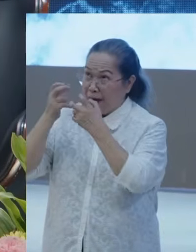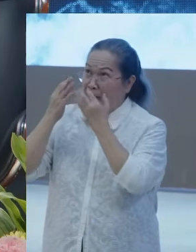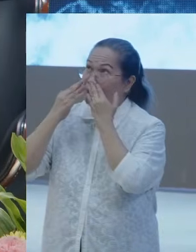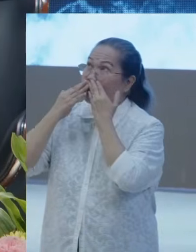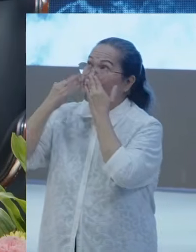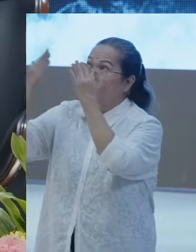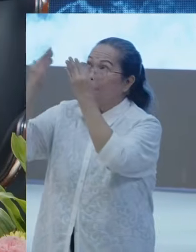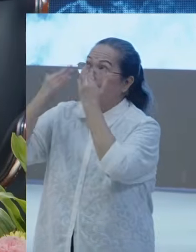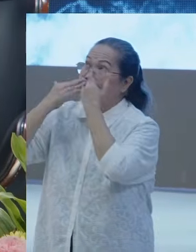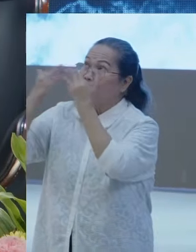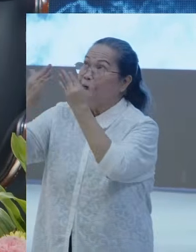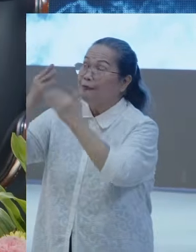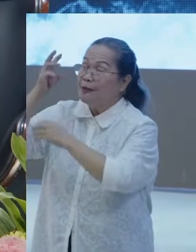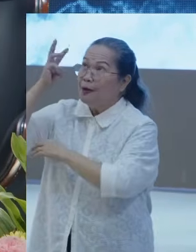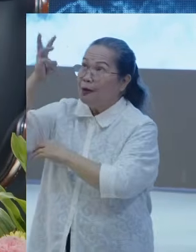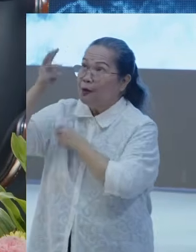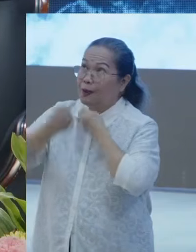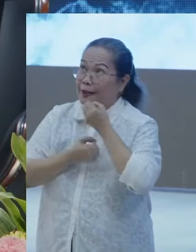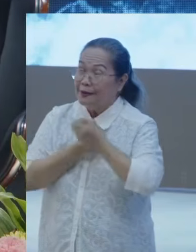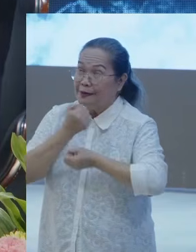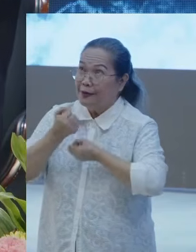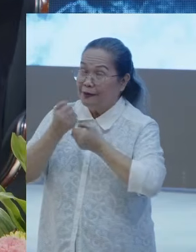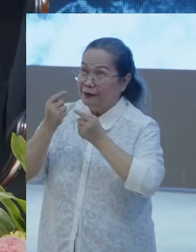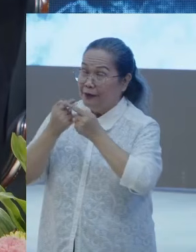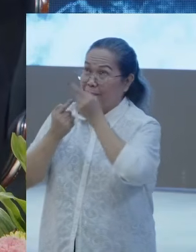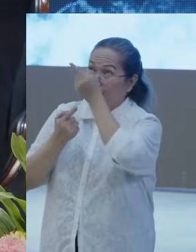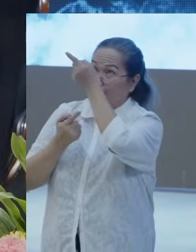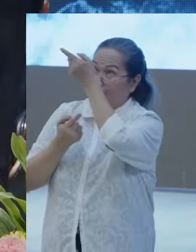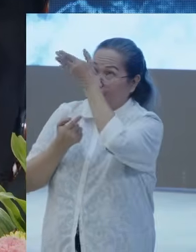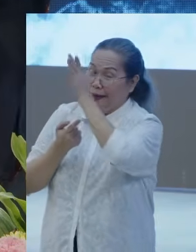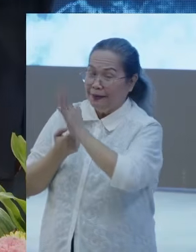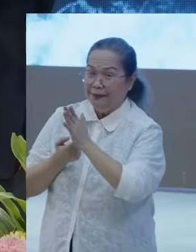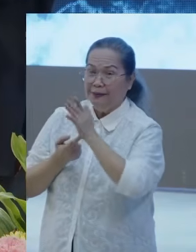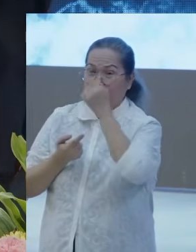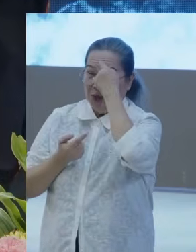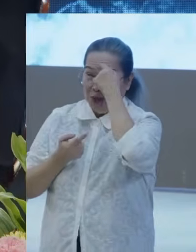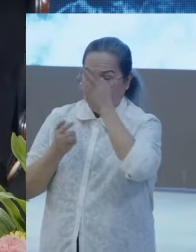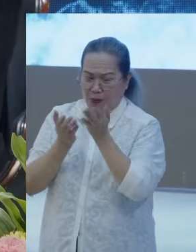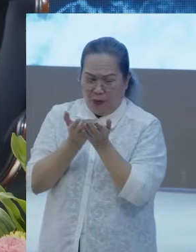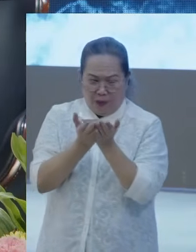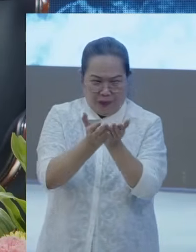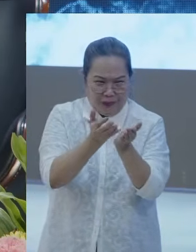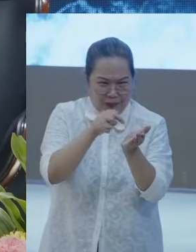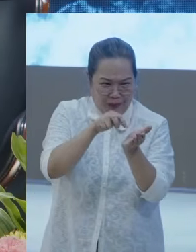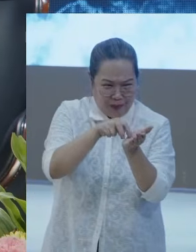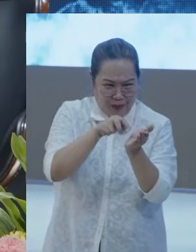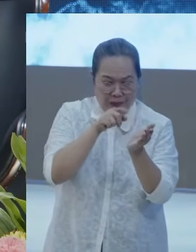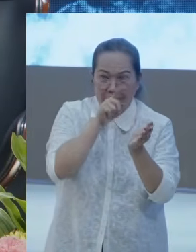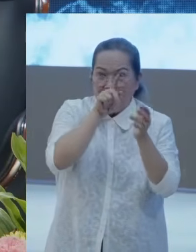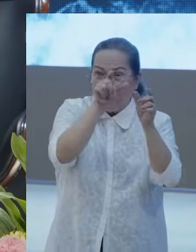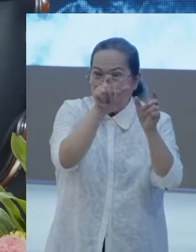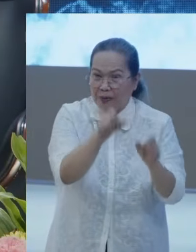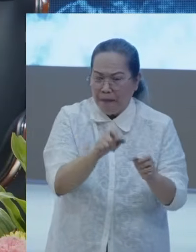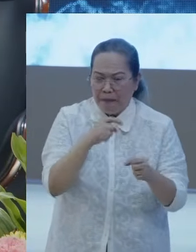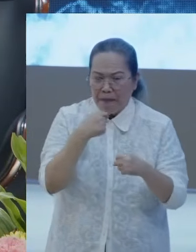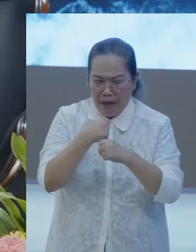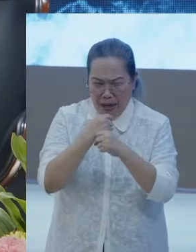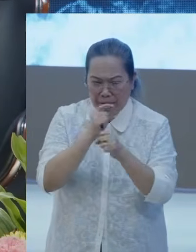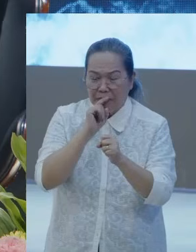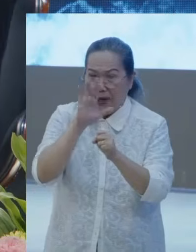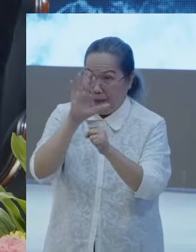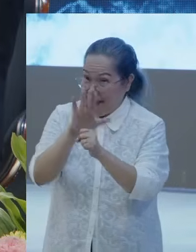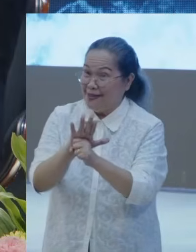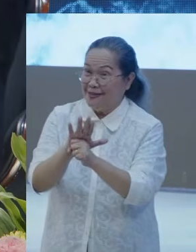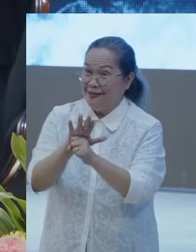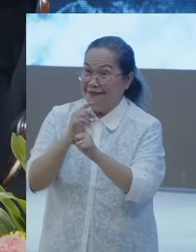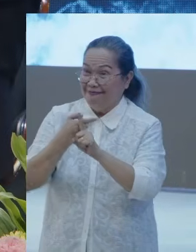thanksgiving, will sacrifice to you. So katulad ng mga marino who made their vows, sabi